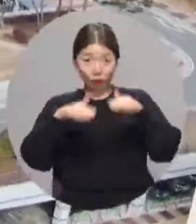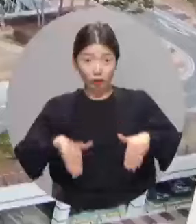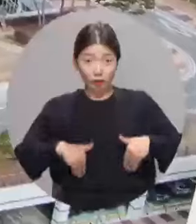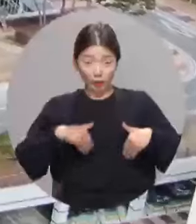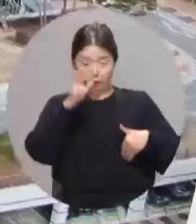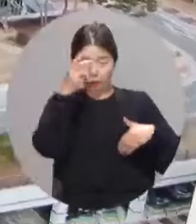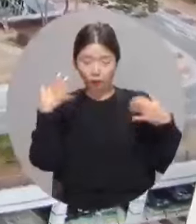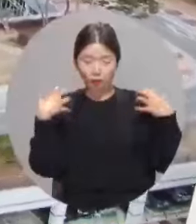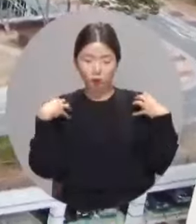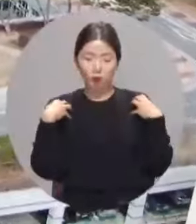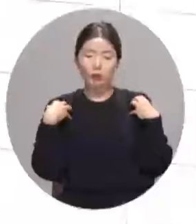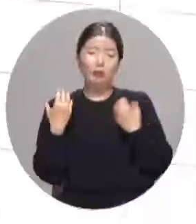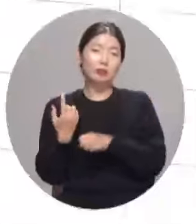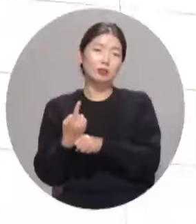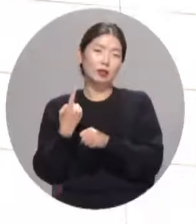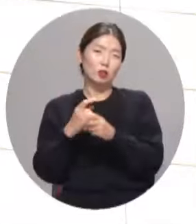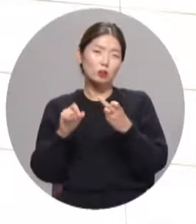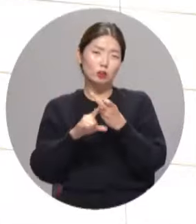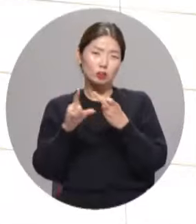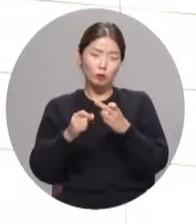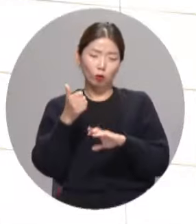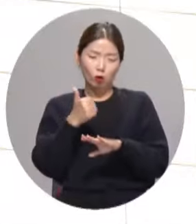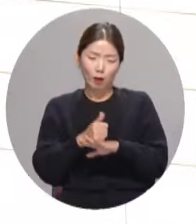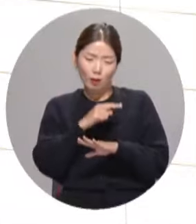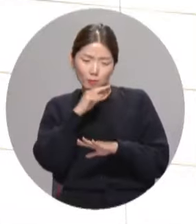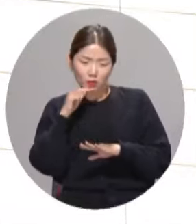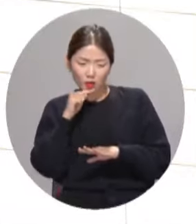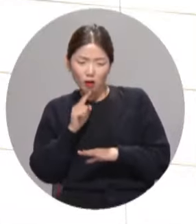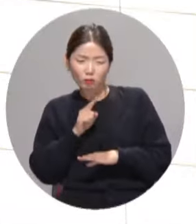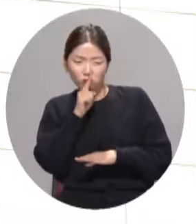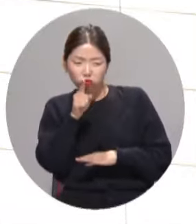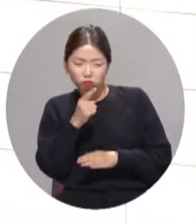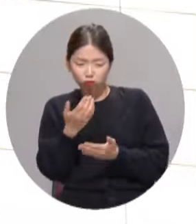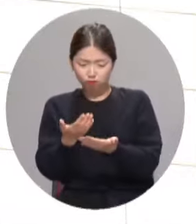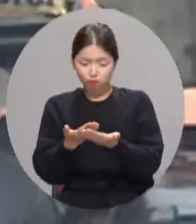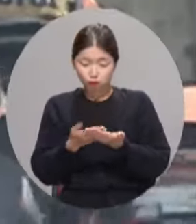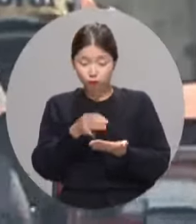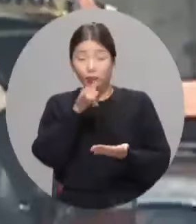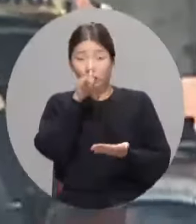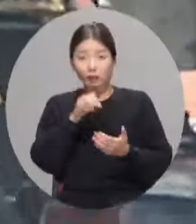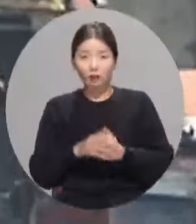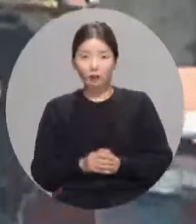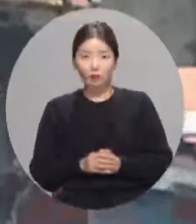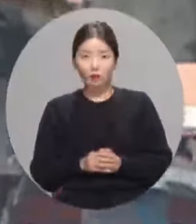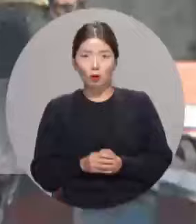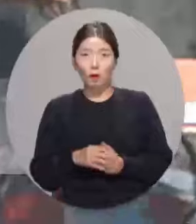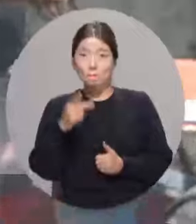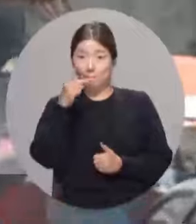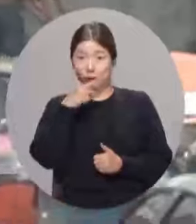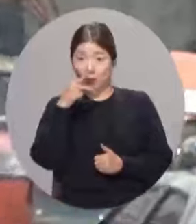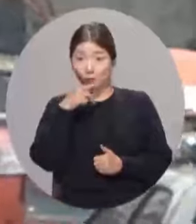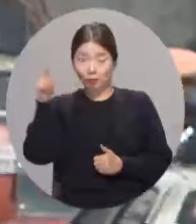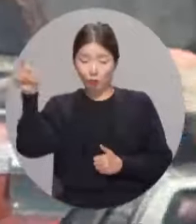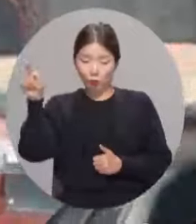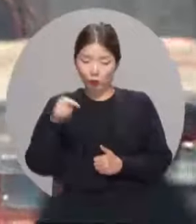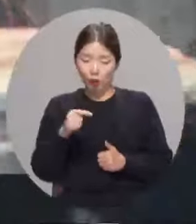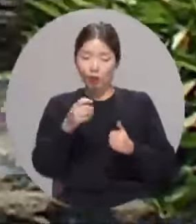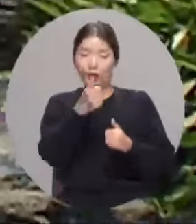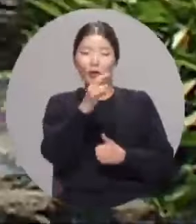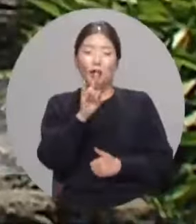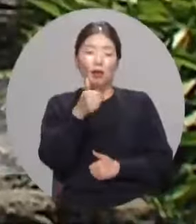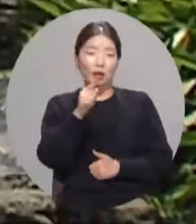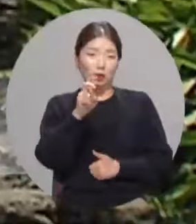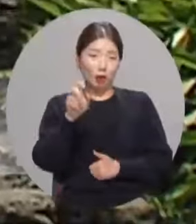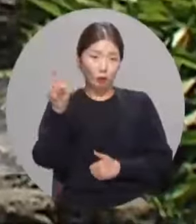전남경찰청은 지난 연말 임금 착취 피해를 호소하는 내용의 고소장을 접수했습니다. 피해자는 필리핀에서 전남